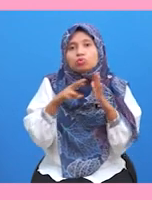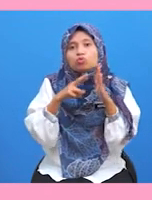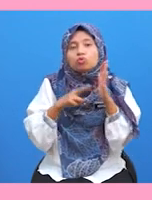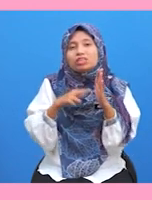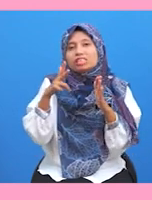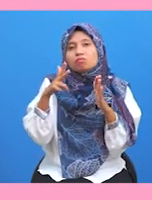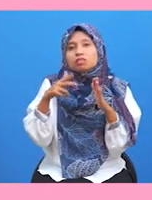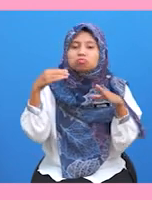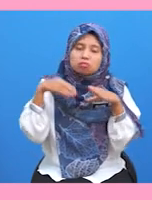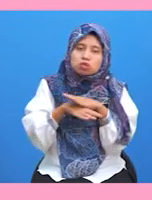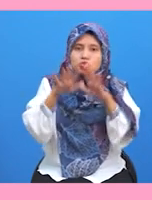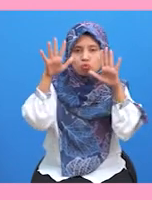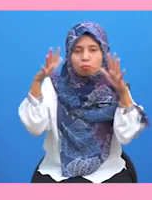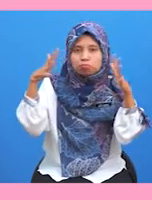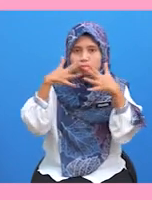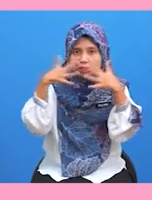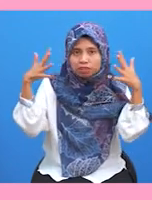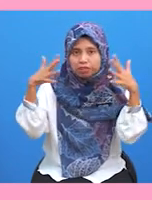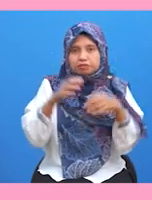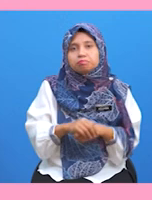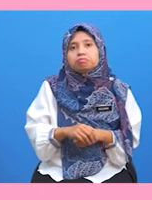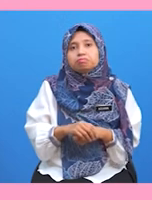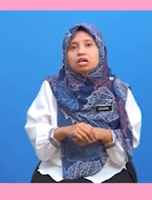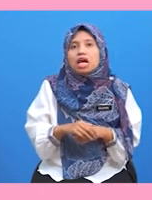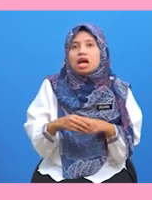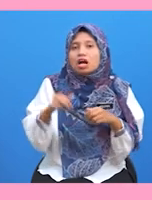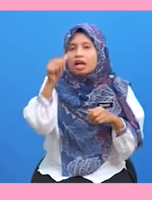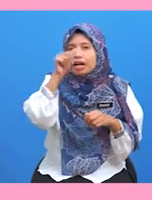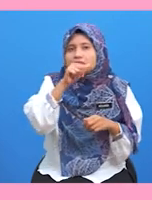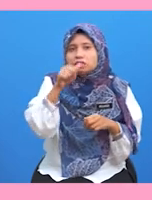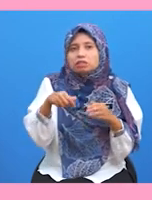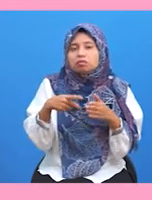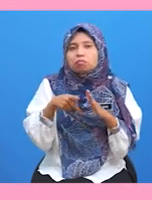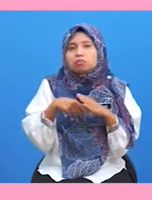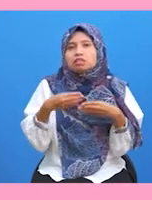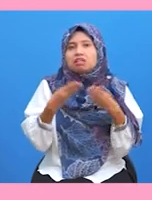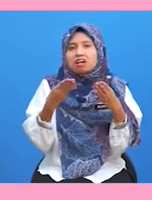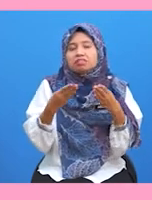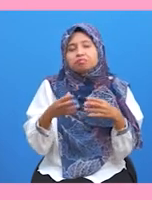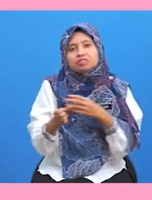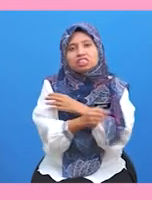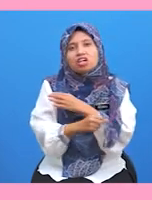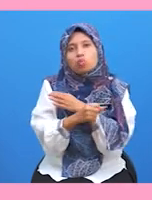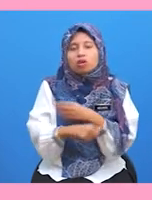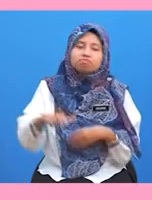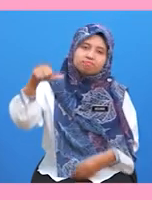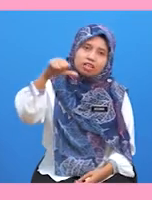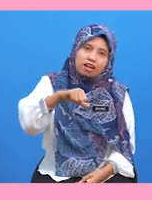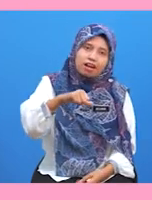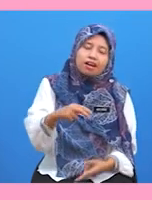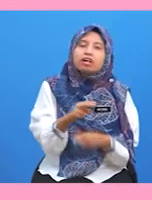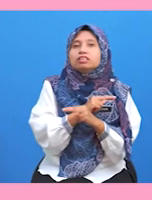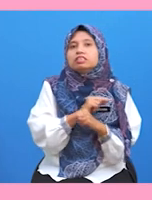lain dikenakan hukuman penjara. Gerakan anti penyerahan Sarawak menemui kegagalan.